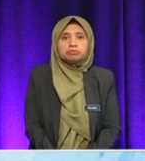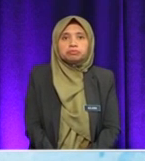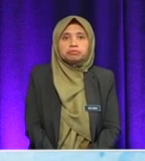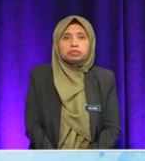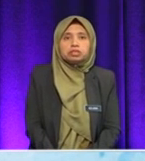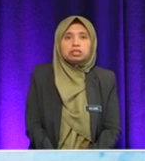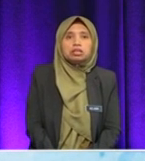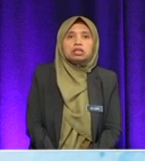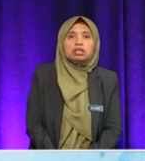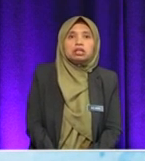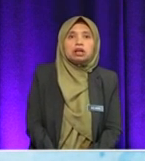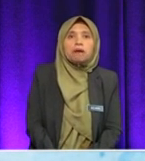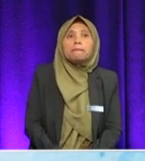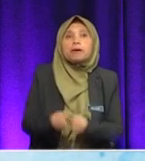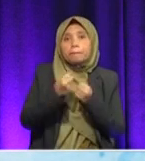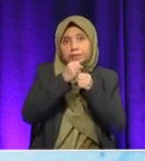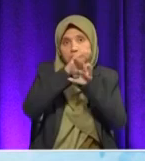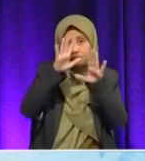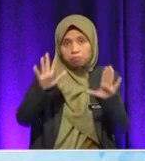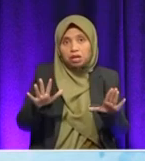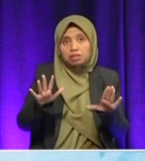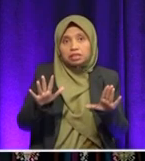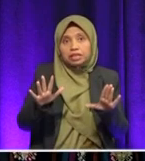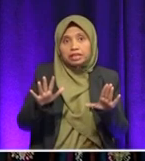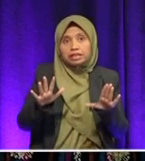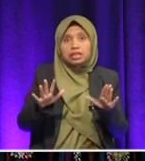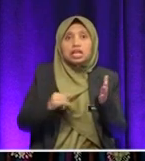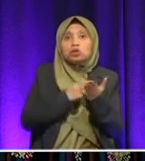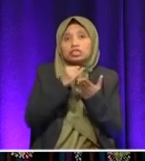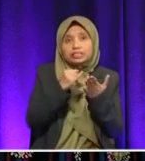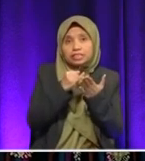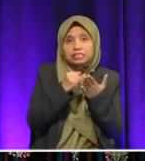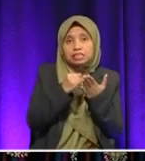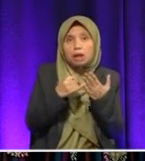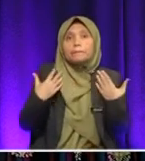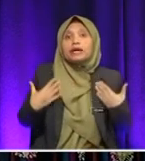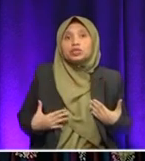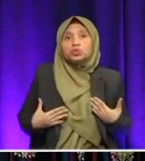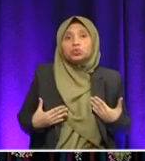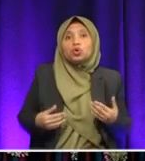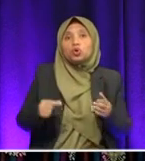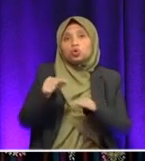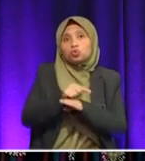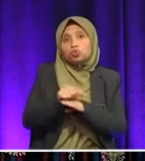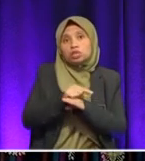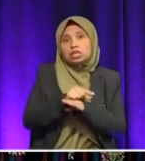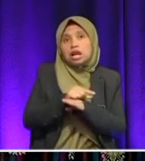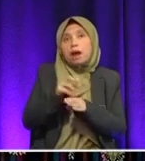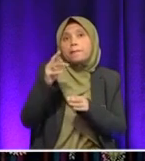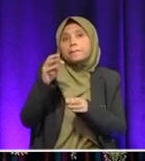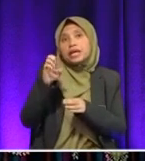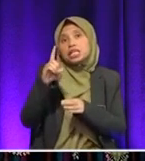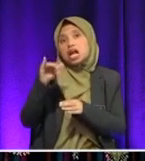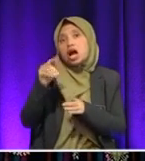pailah ini adalah mempersembahkan hidup versi reggae version by khai pakaian menggunakan meja komunikasi